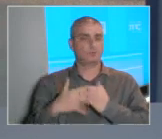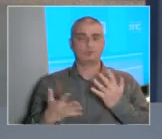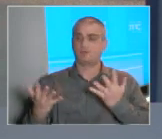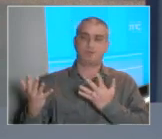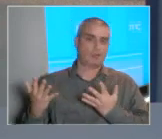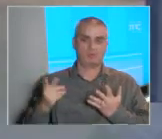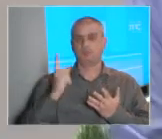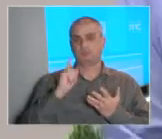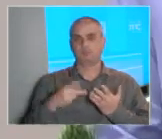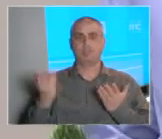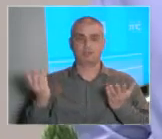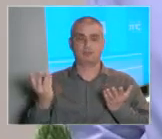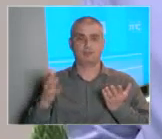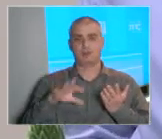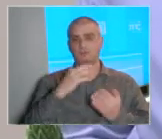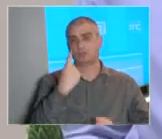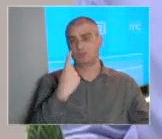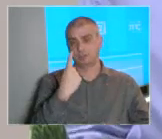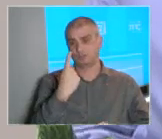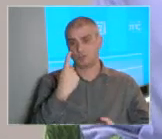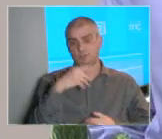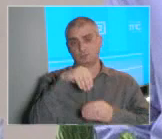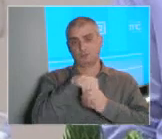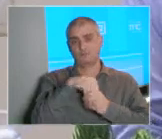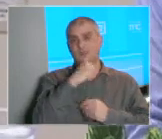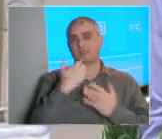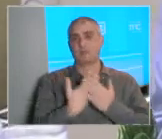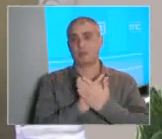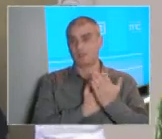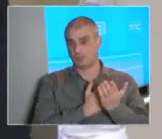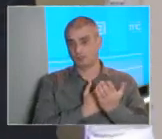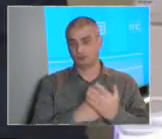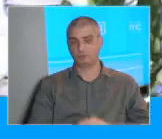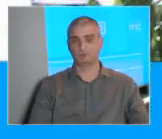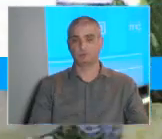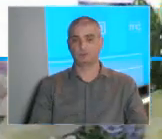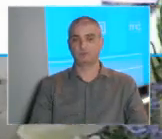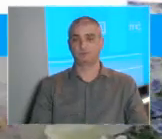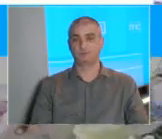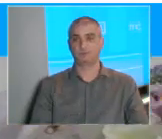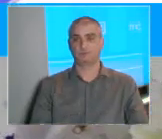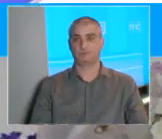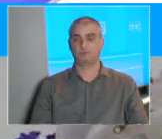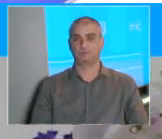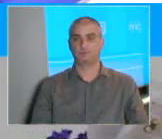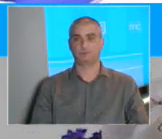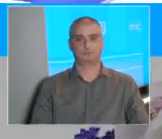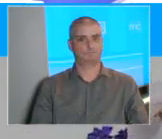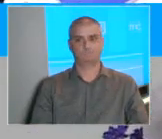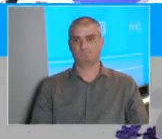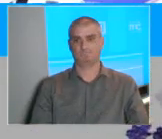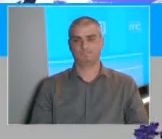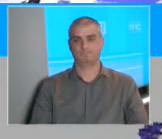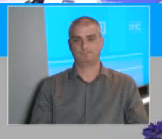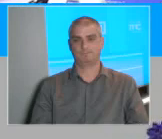דבר יצטרך למצוא את עצמו בימין החדש. מה שזה אומר, שאני לא רואה